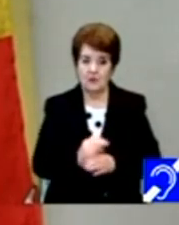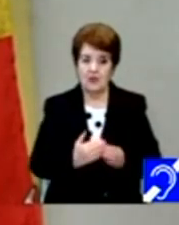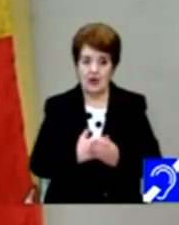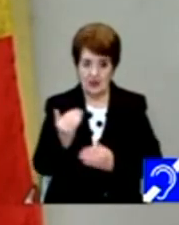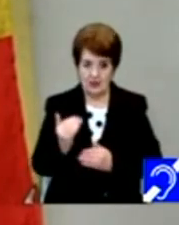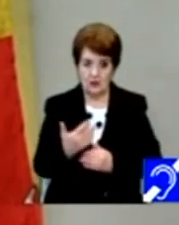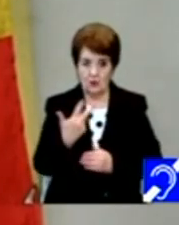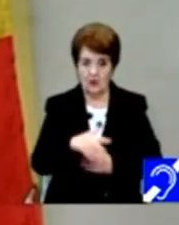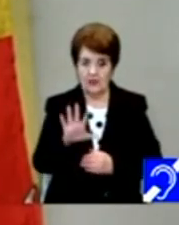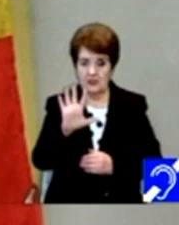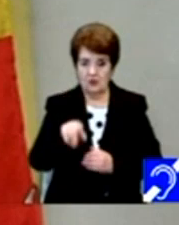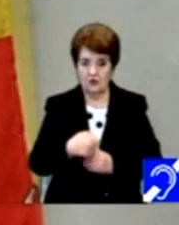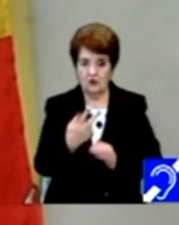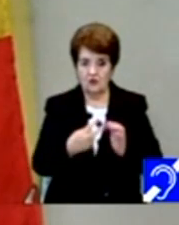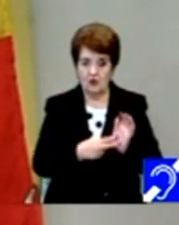crescut cu